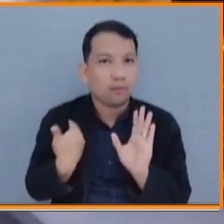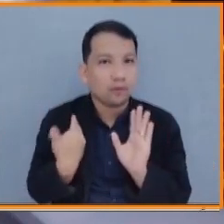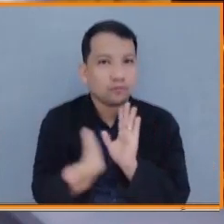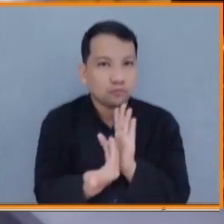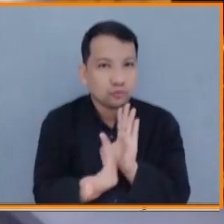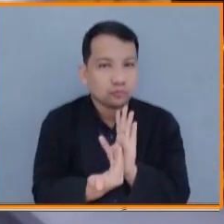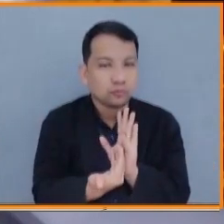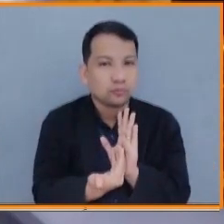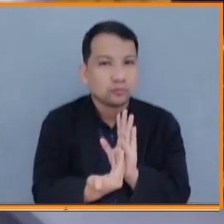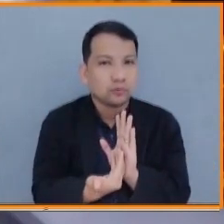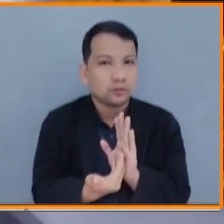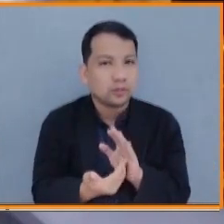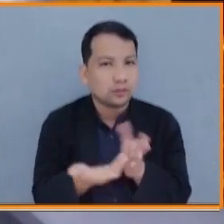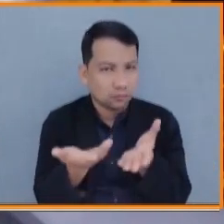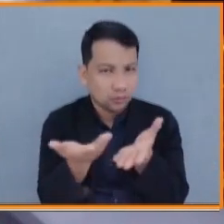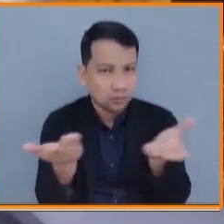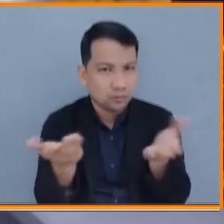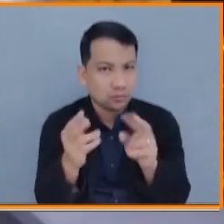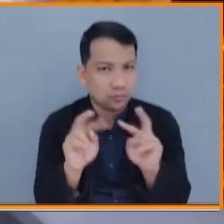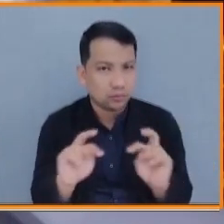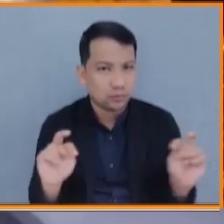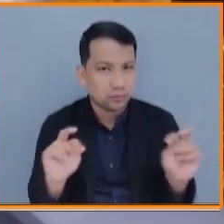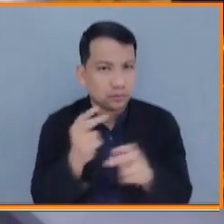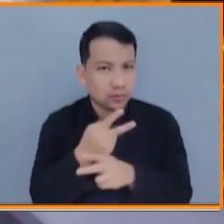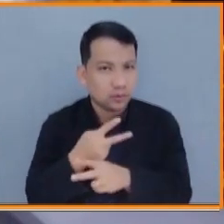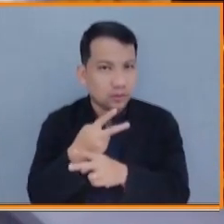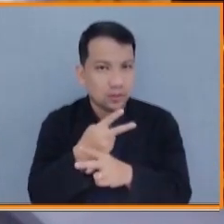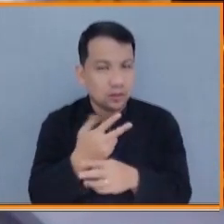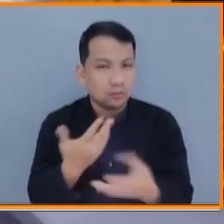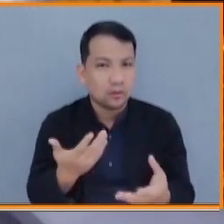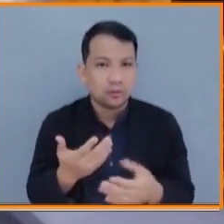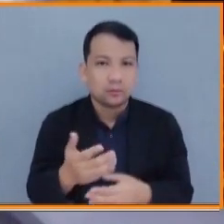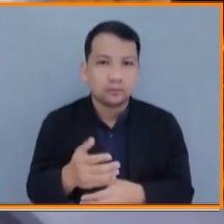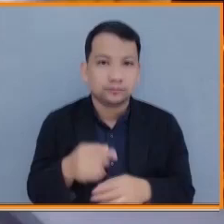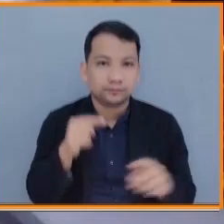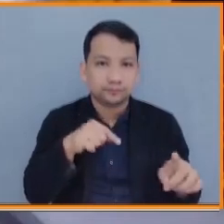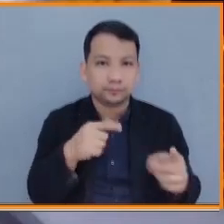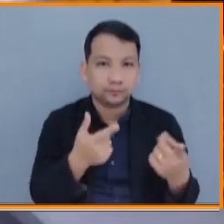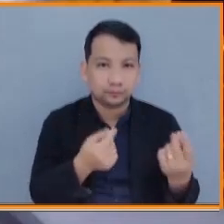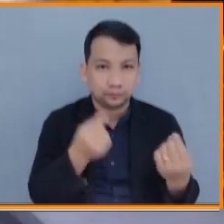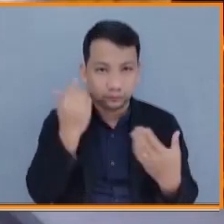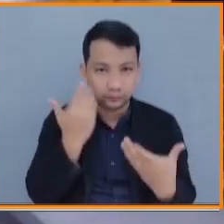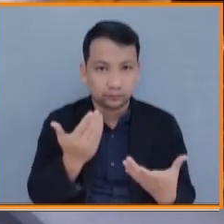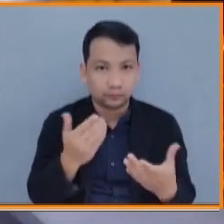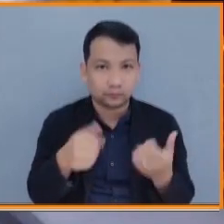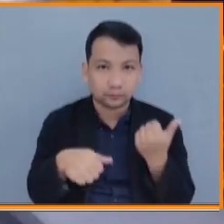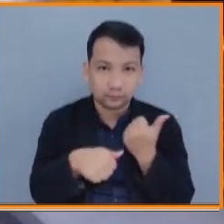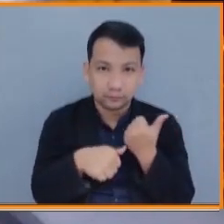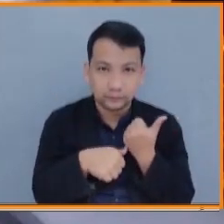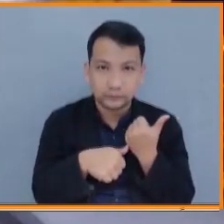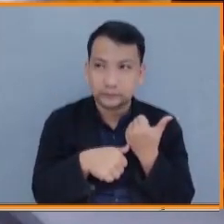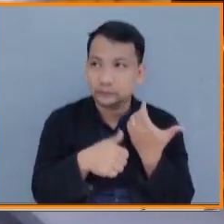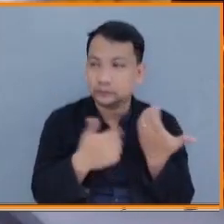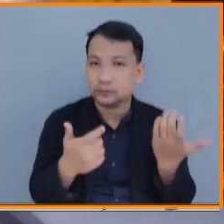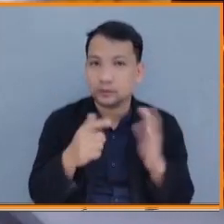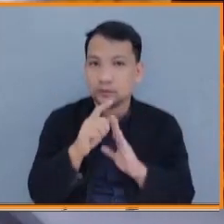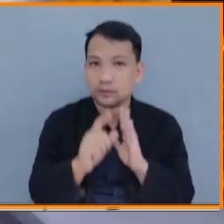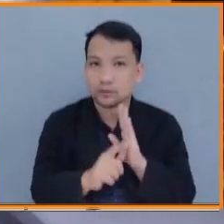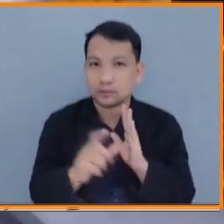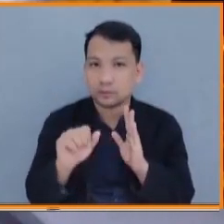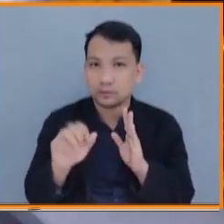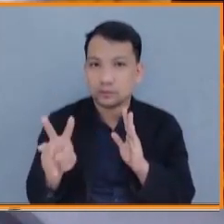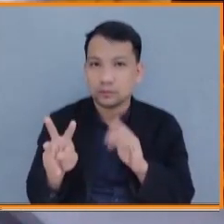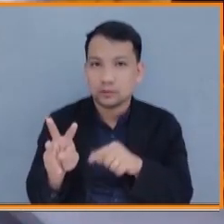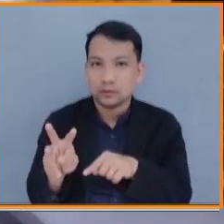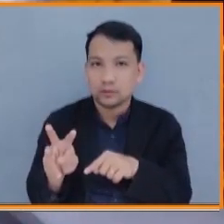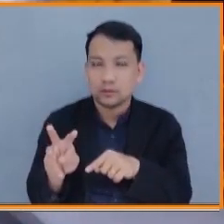maingat po tayo hindi po natin pwedeng gawin ang isang function in aid of legislation kung ang pagsasakatuparan